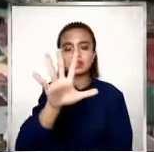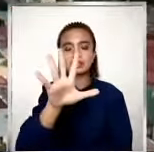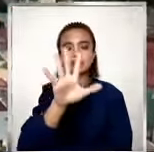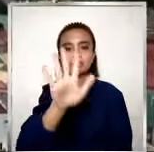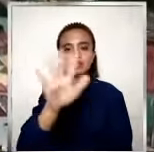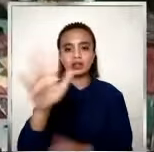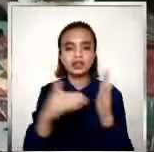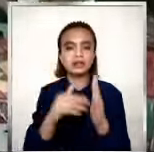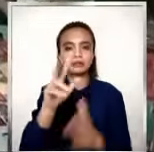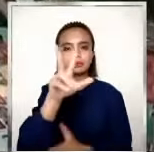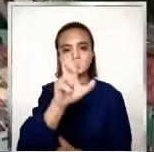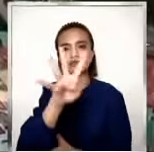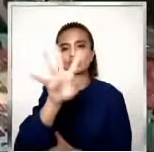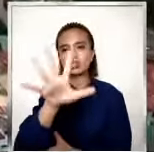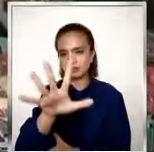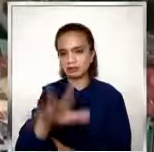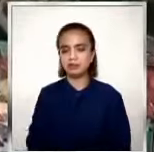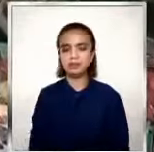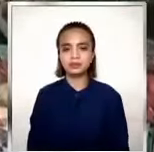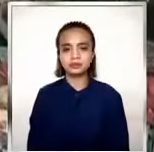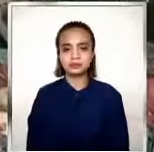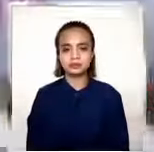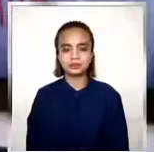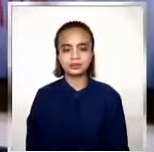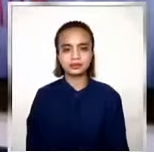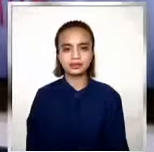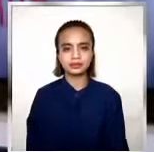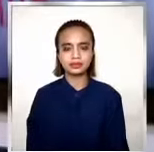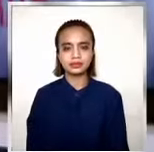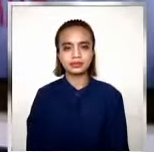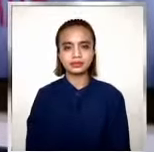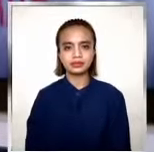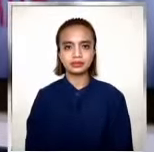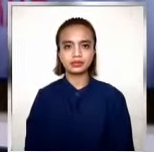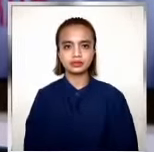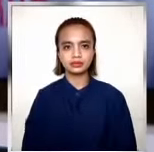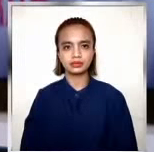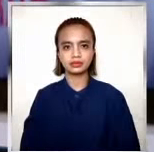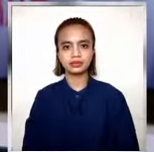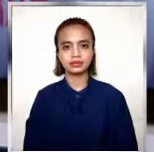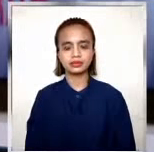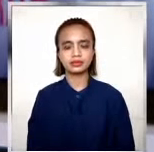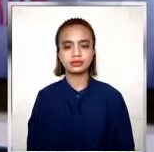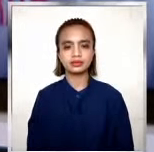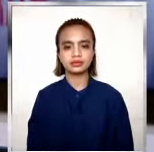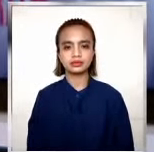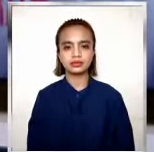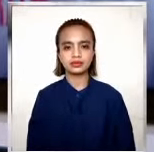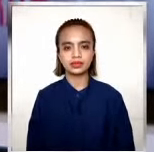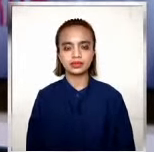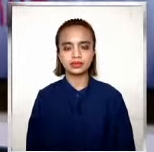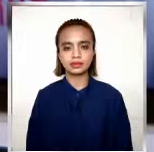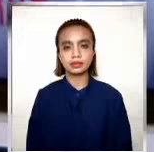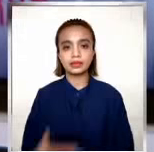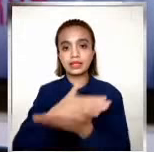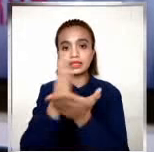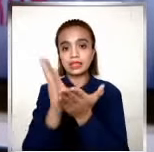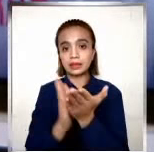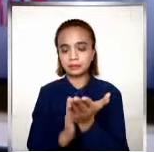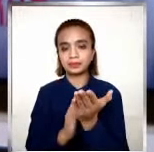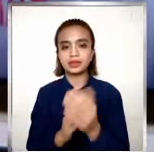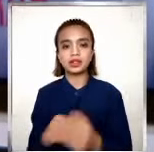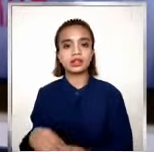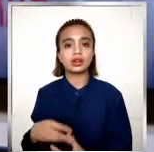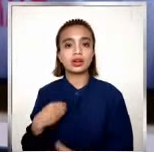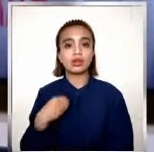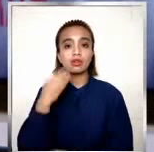655,345. Mariz Umali, Nakatutok, 24 Oras. Sumalang sa pagdinig ang mga opisyal ng tanggapan ng Pangulo, Office of the